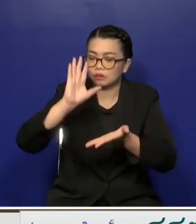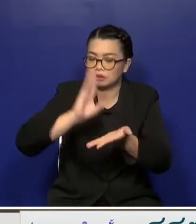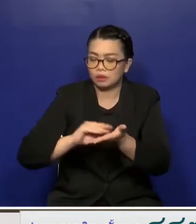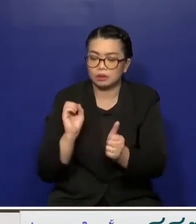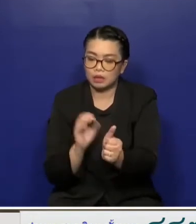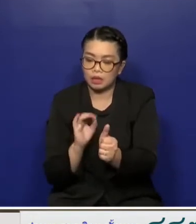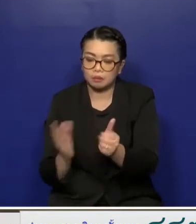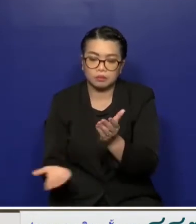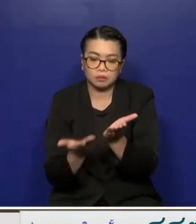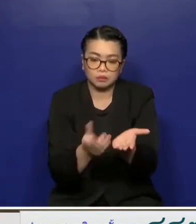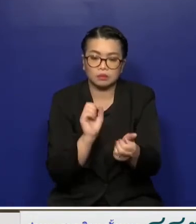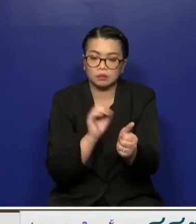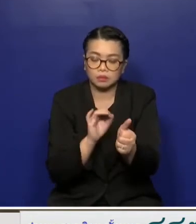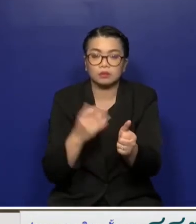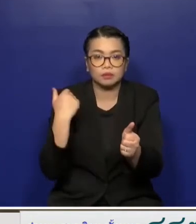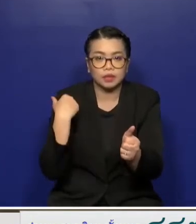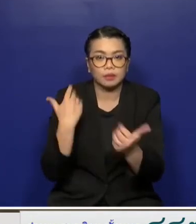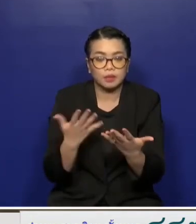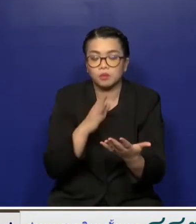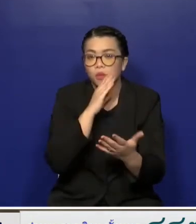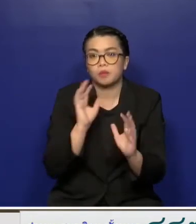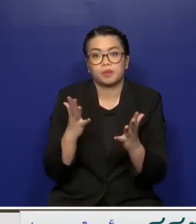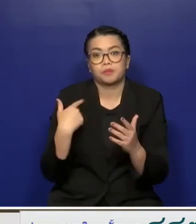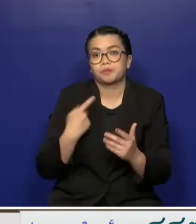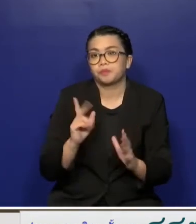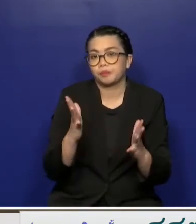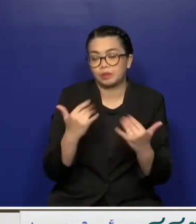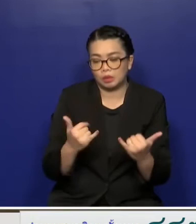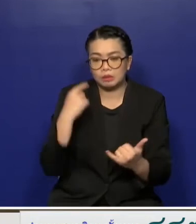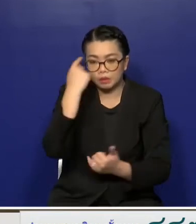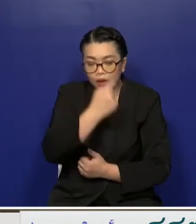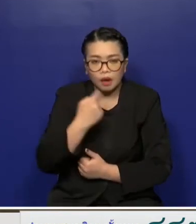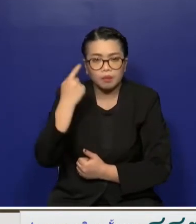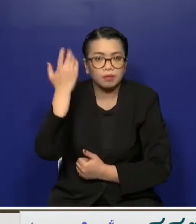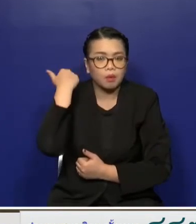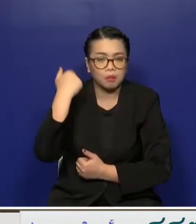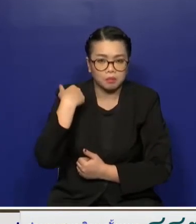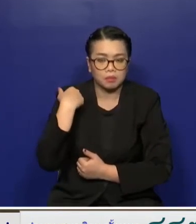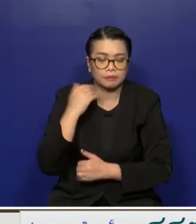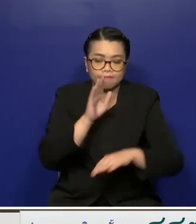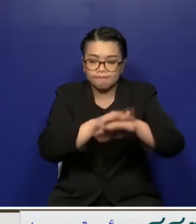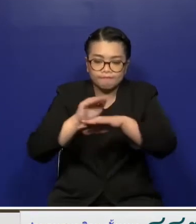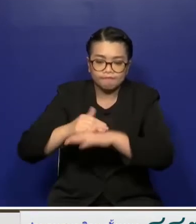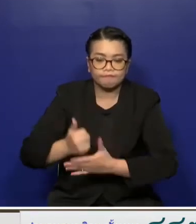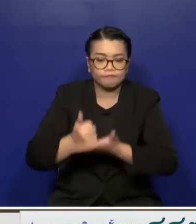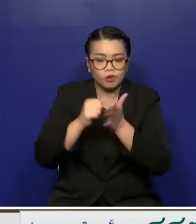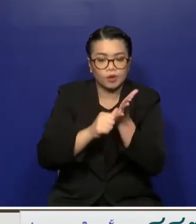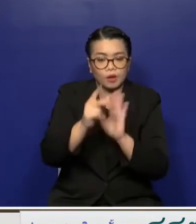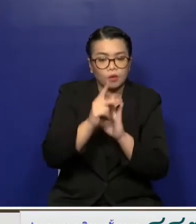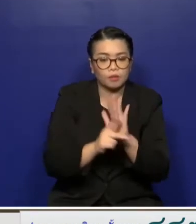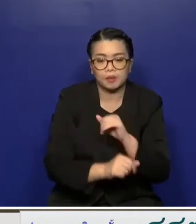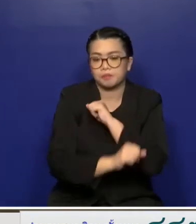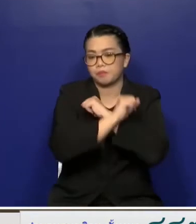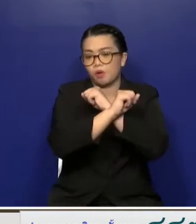กว่า30ปีครับท่านประธานมีใครแล้วครับที่ลุกขึ้นมาแล้วมาเรียกร้องเพื่อแก้ไขกฎหมายปกป้องกฎหม